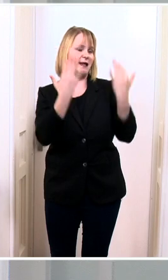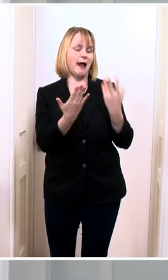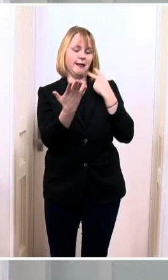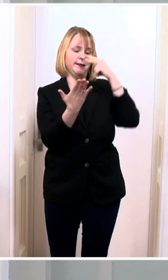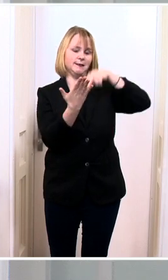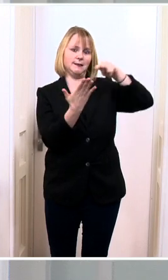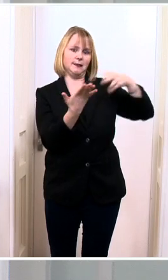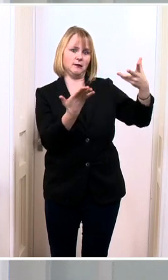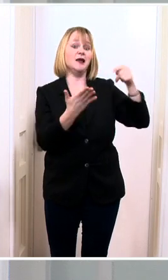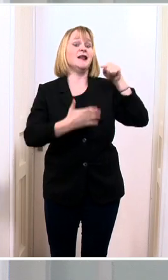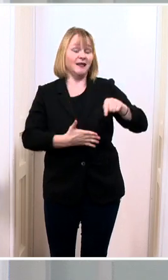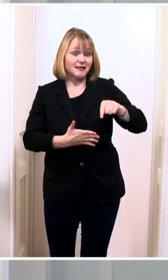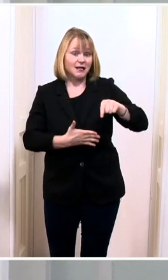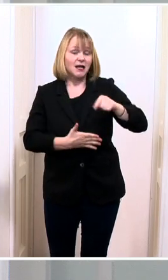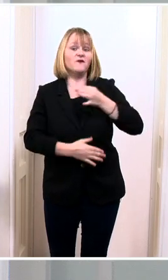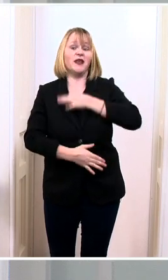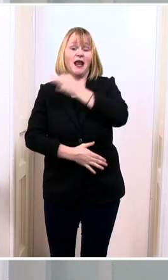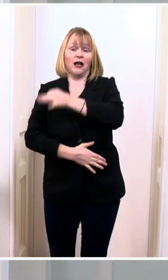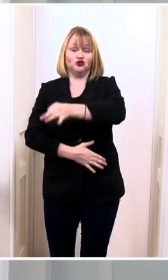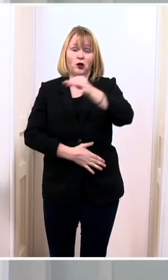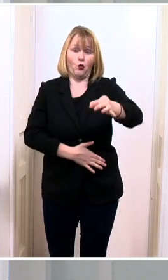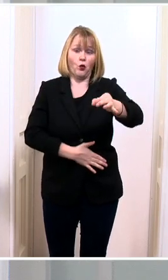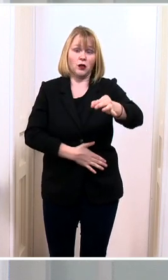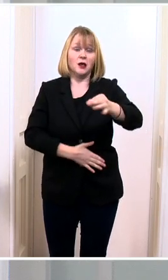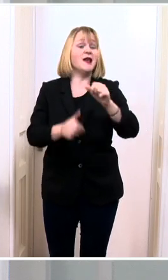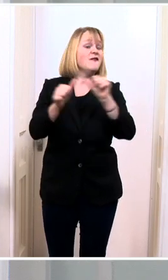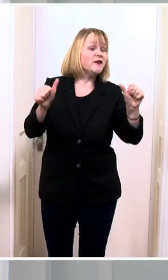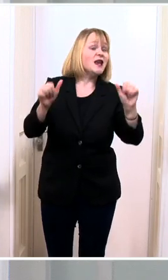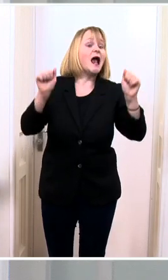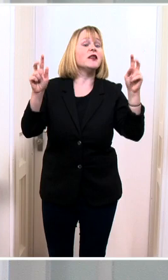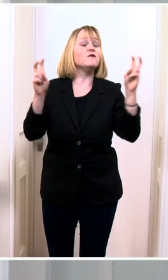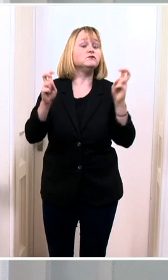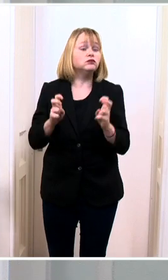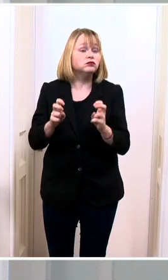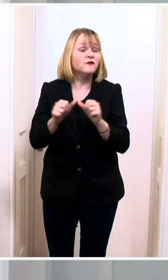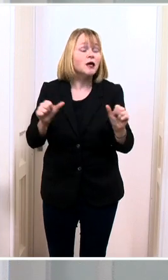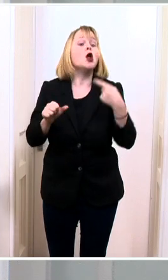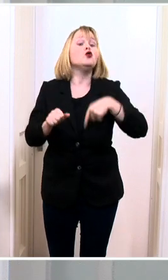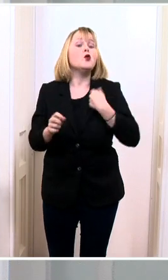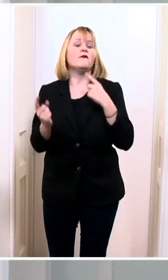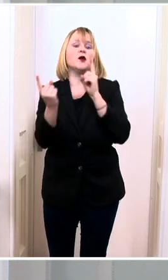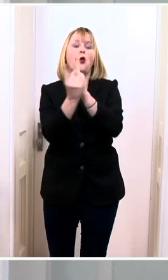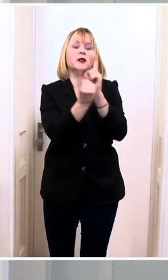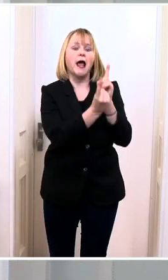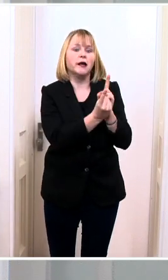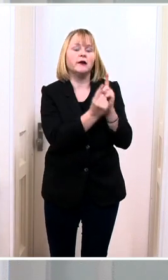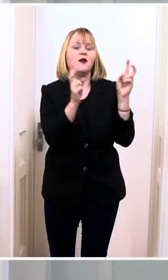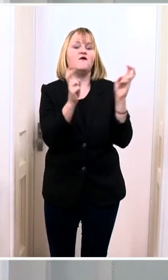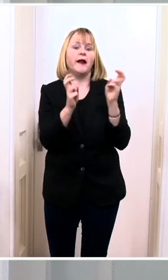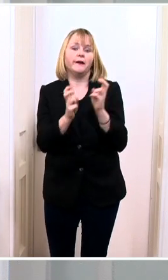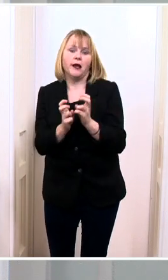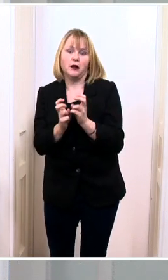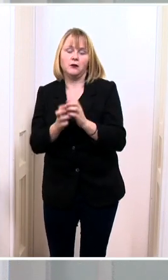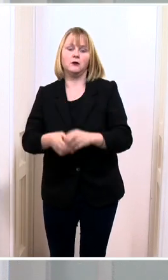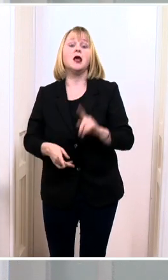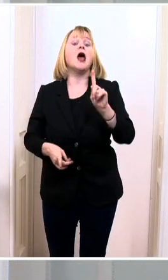Ansteckung können wir reduzieren, indem wir die persönlichen Kontakte möglichst einschränken. Auch die Ansteckungen mit